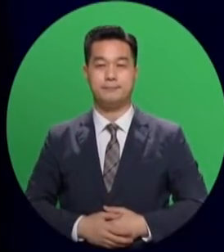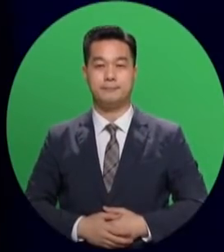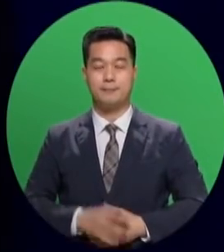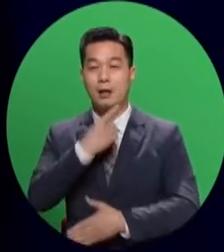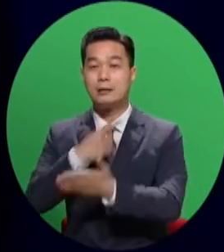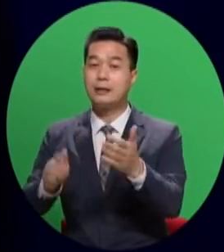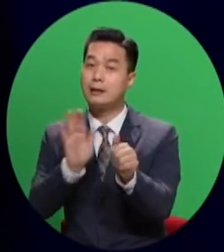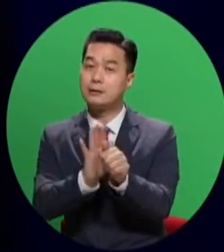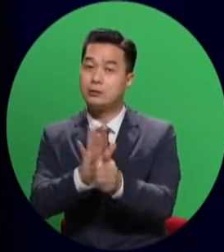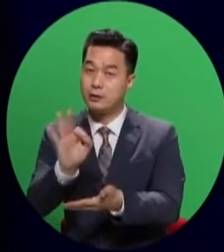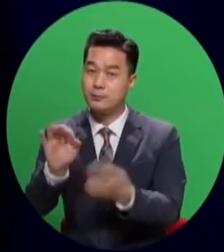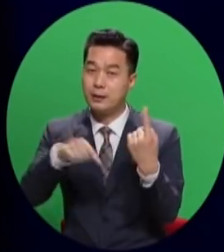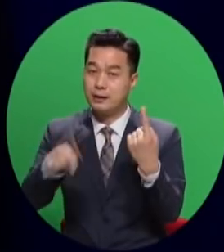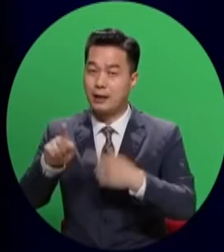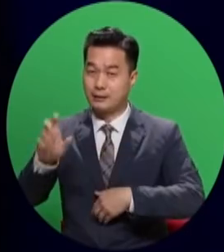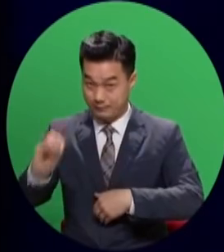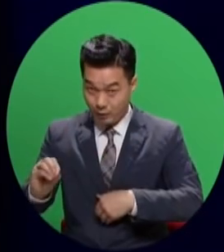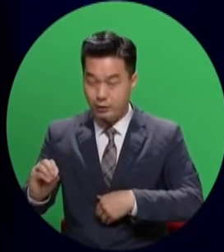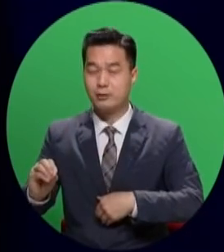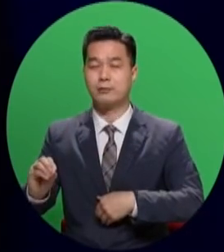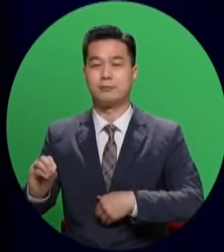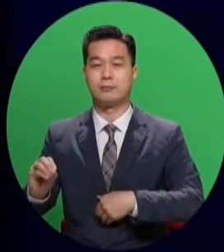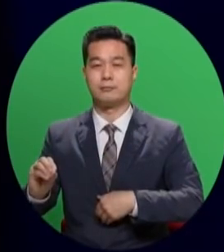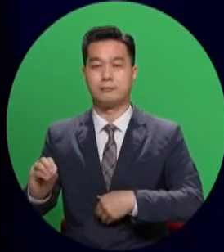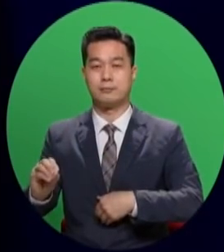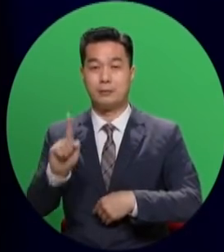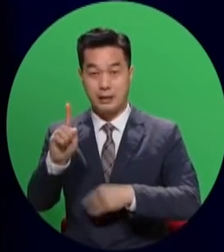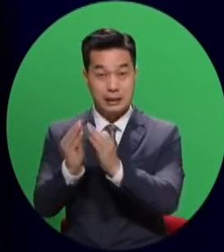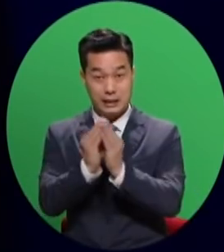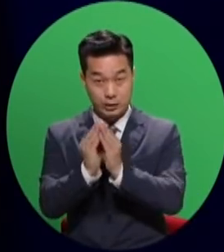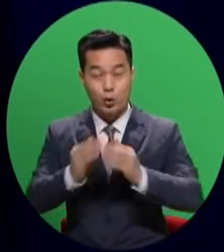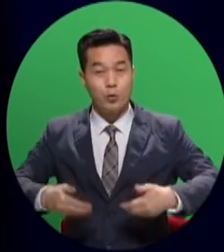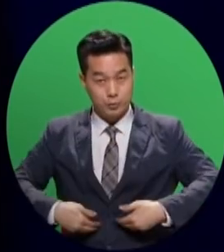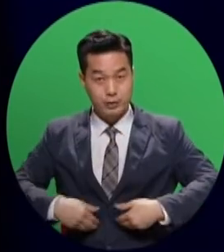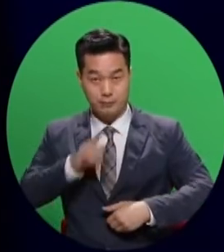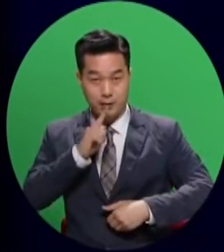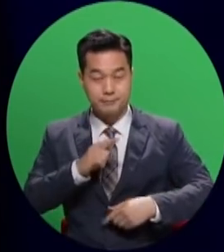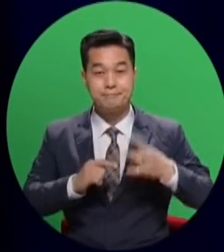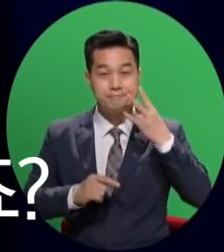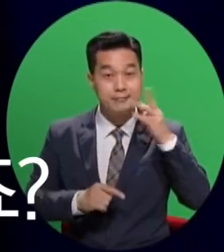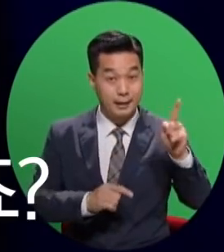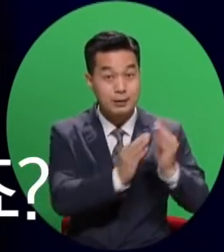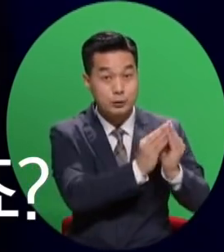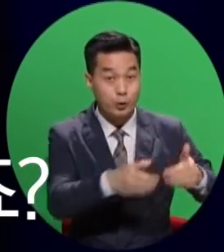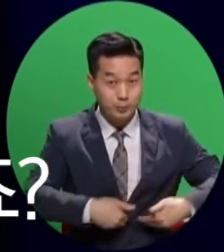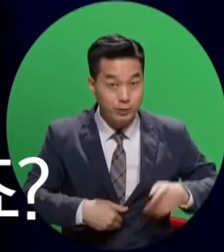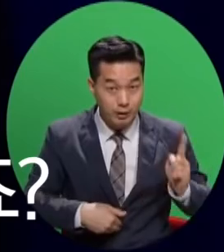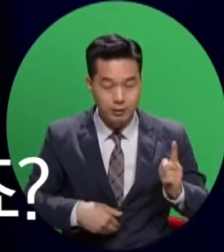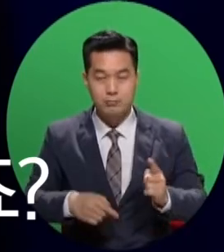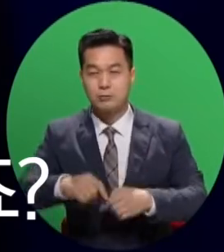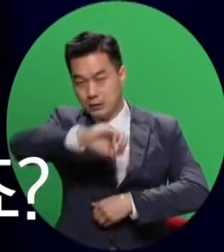물 1인당 10만원씩 그러면 1조 가 든다는 게 3 약 1g 입니다 4 그 재원을